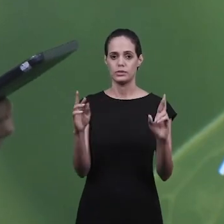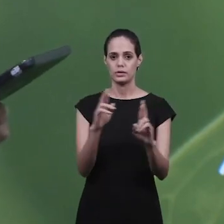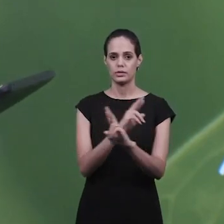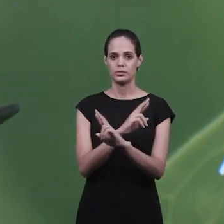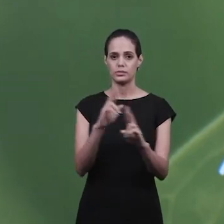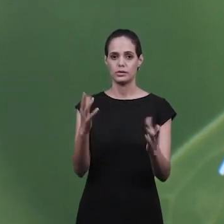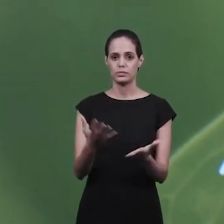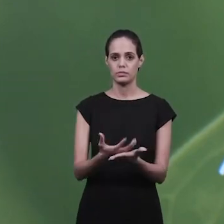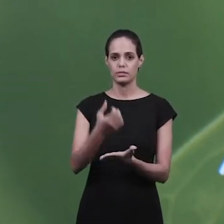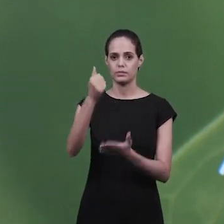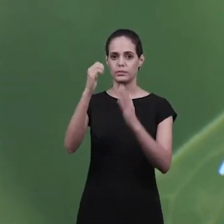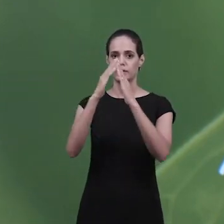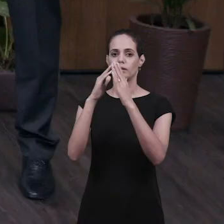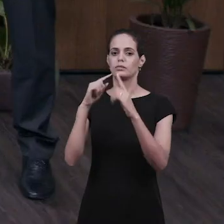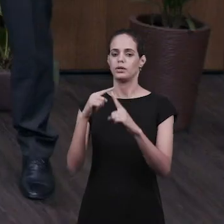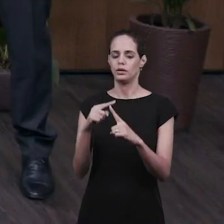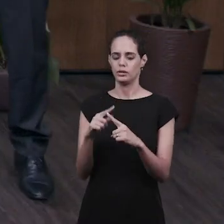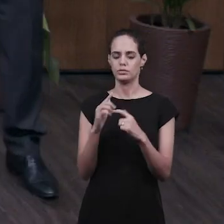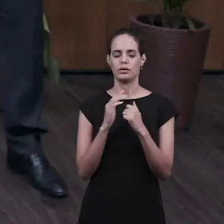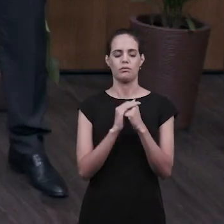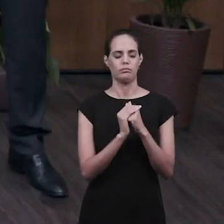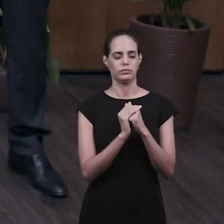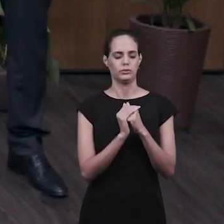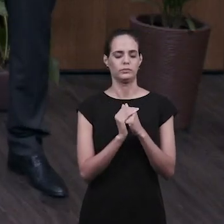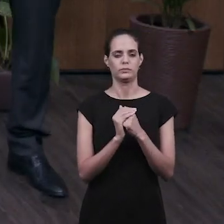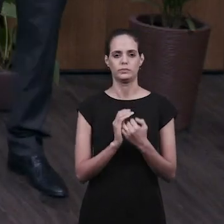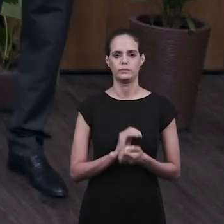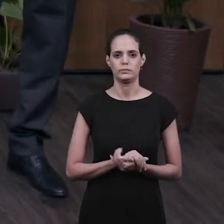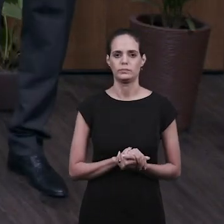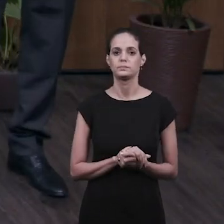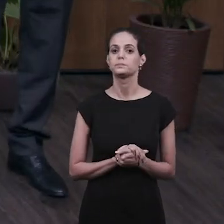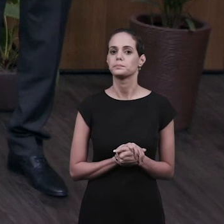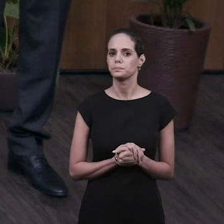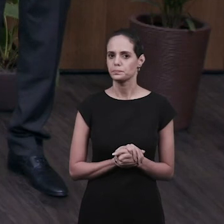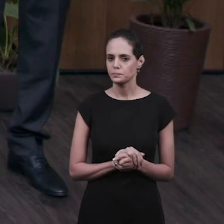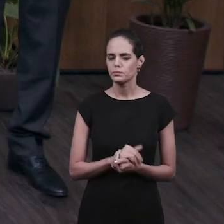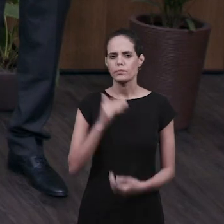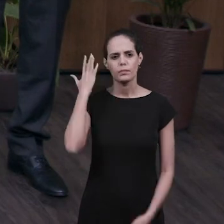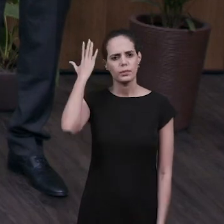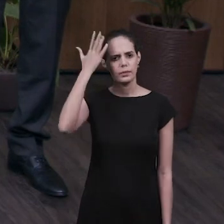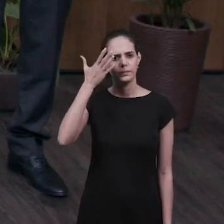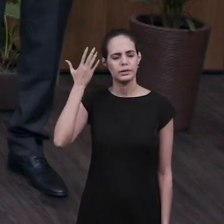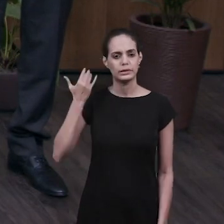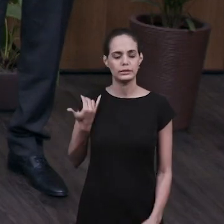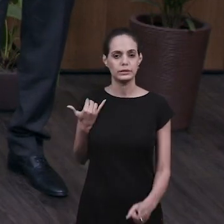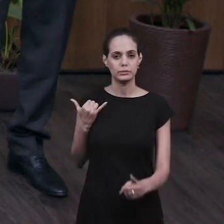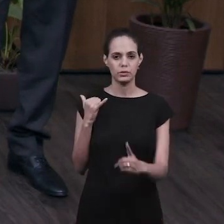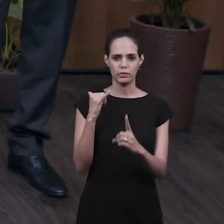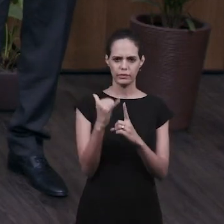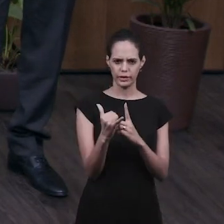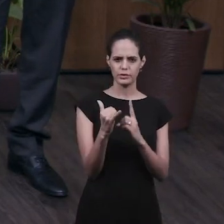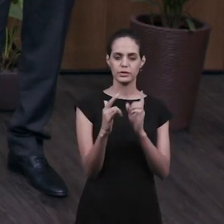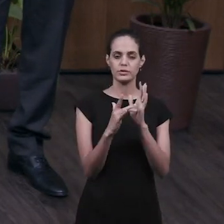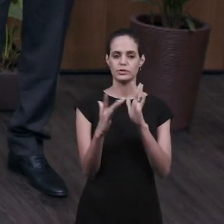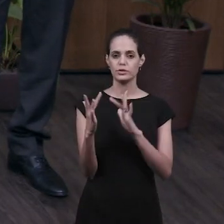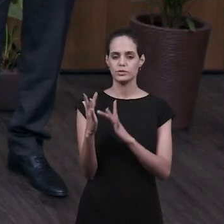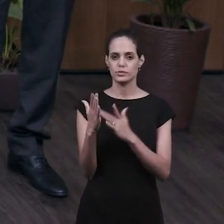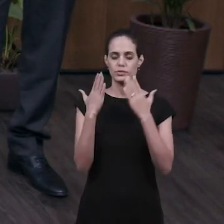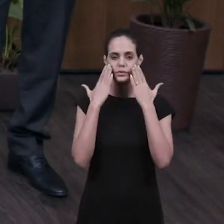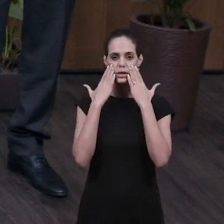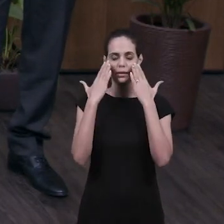des aspects liés avec l'enlèvement de l'Église. Ce message prophétique du Seigneur